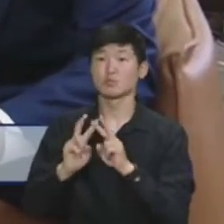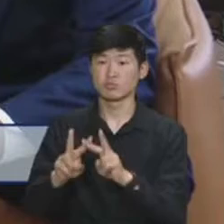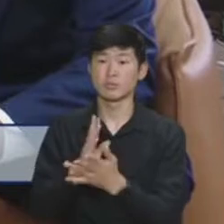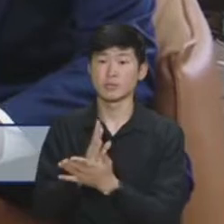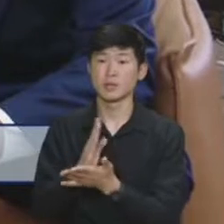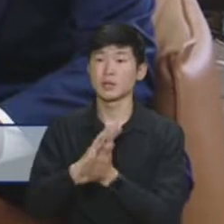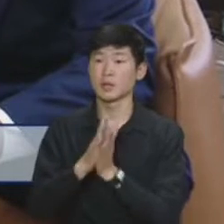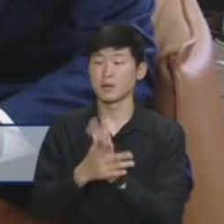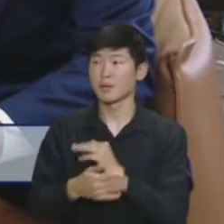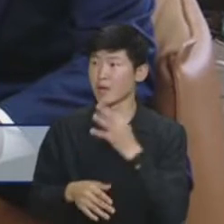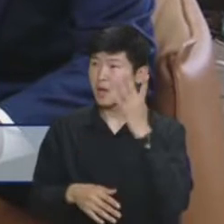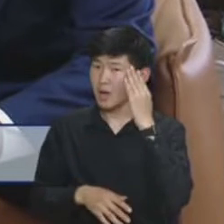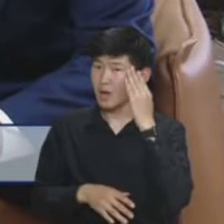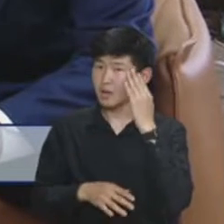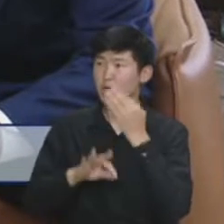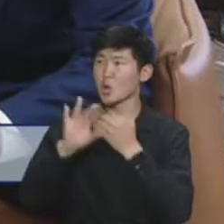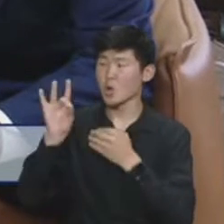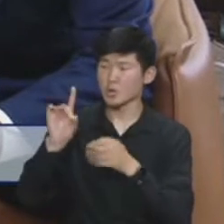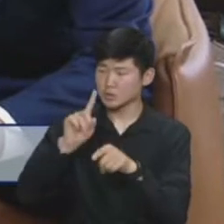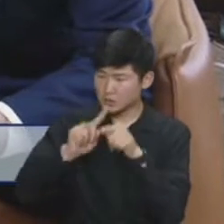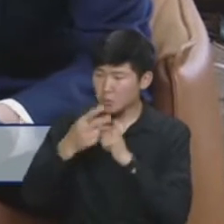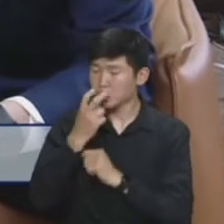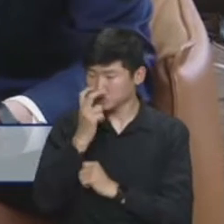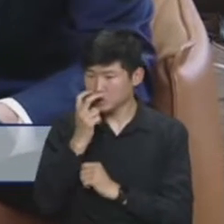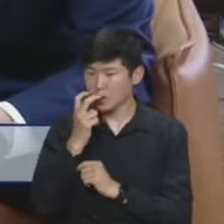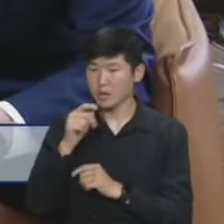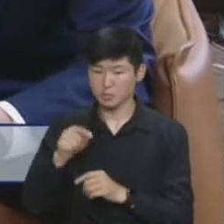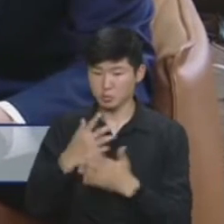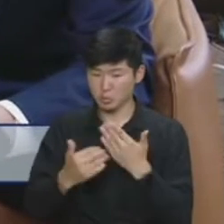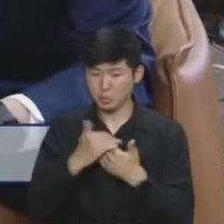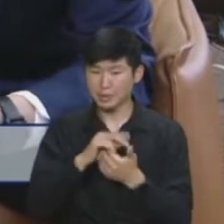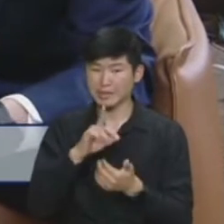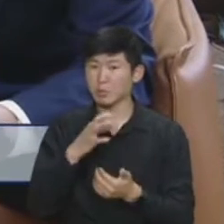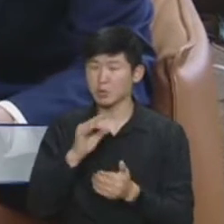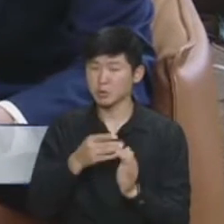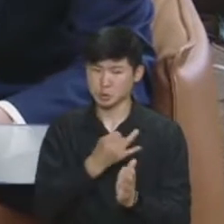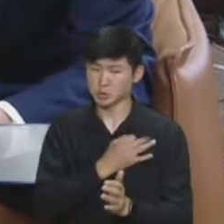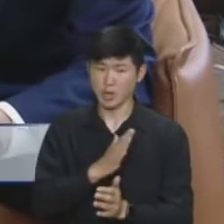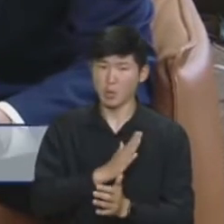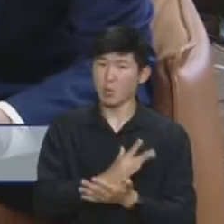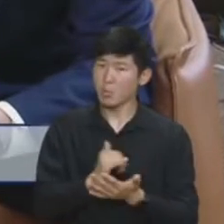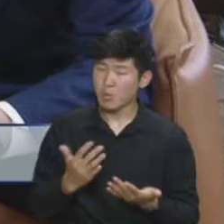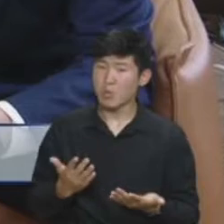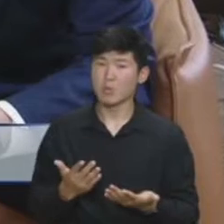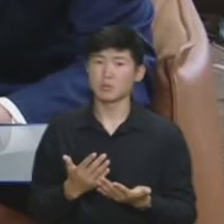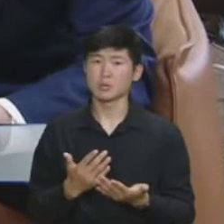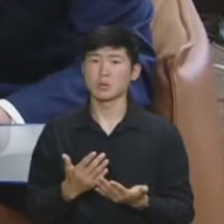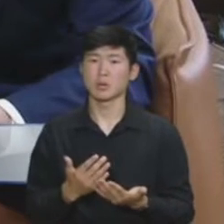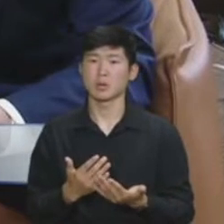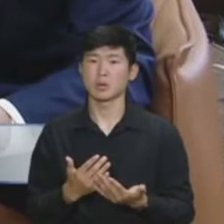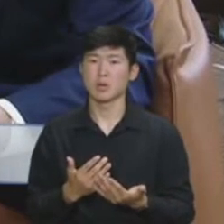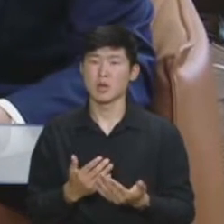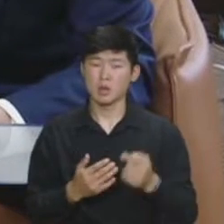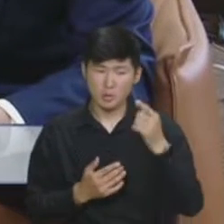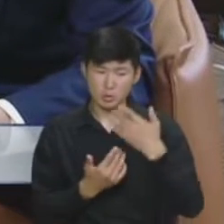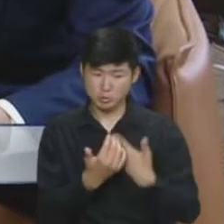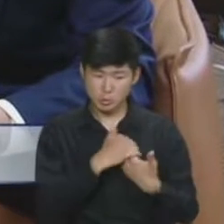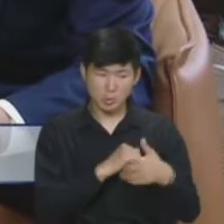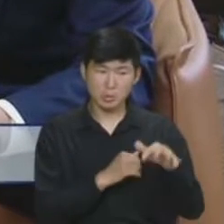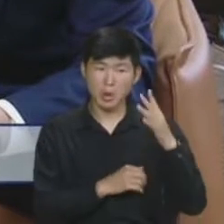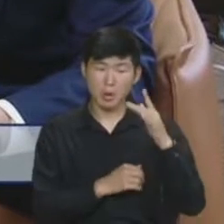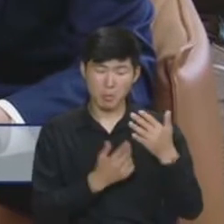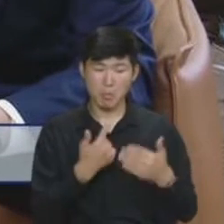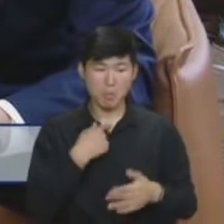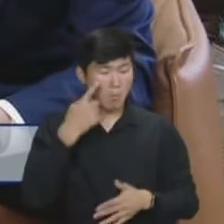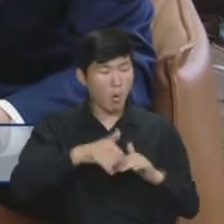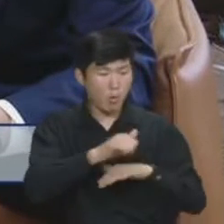Гэтэ яг гадны хөдөлгөөний лабораториор шинжилүүлэх гэдэг нь дотоодын лабораторитой өгөхгүй байна. Эсвэл дотоодын лабораторийн нөгөө хүчин чадал ч гэдэг юм